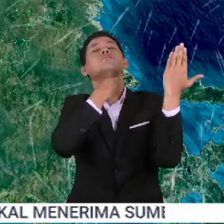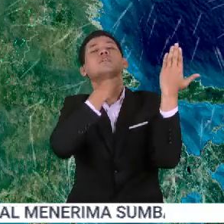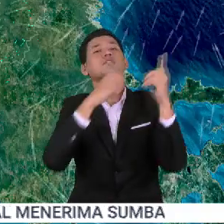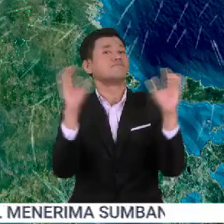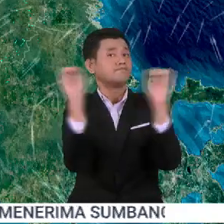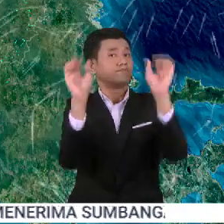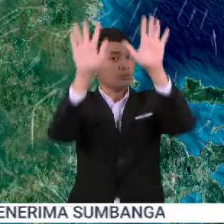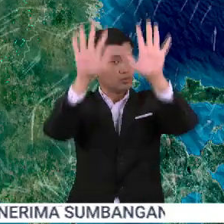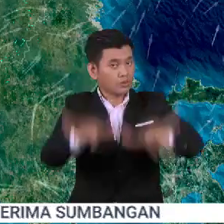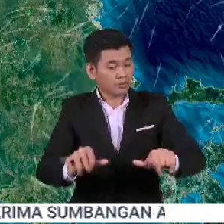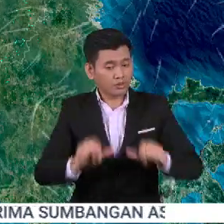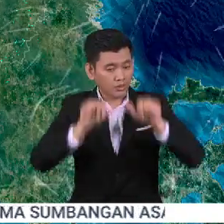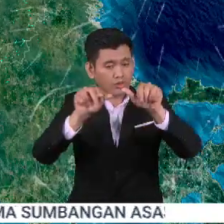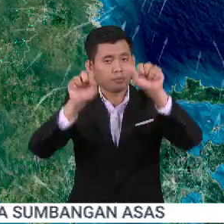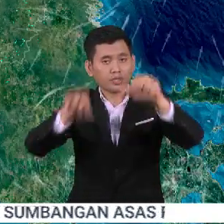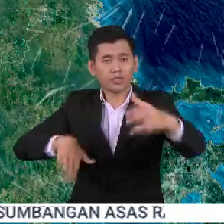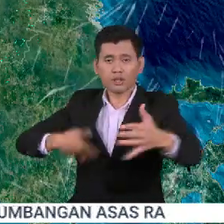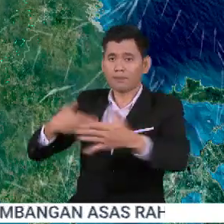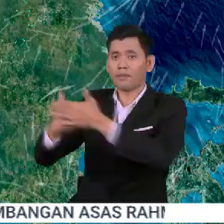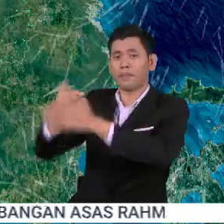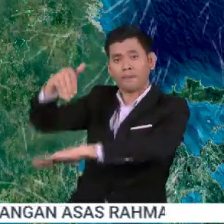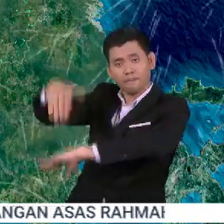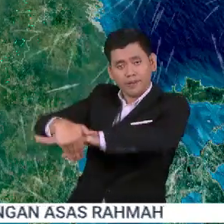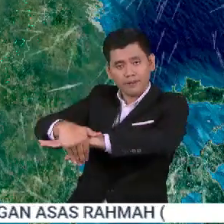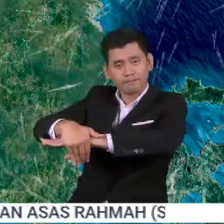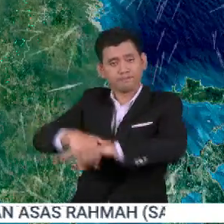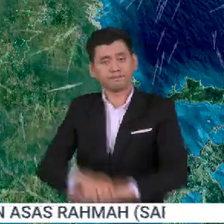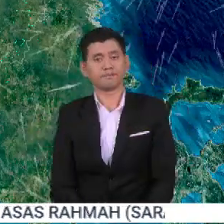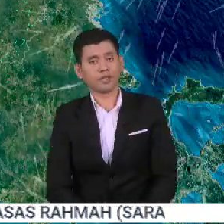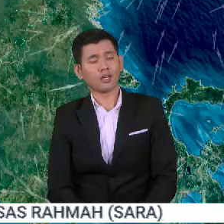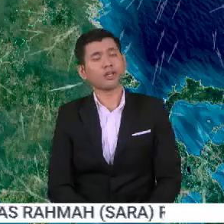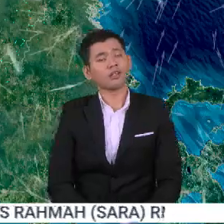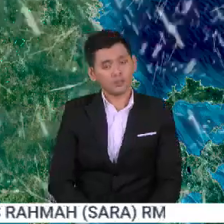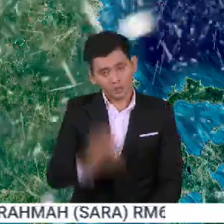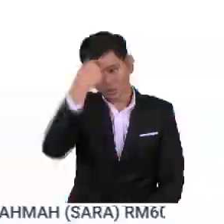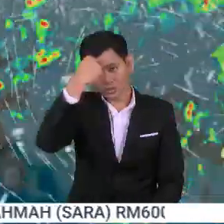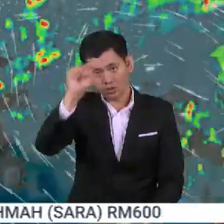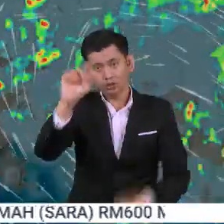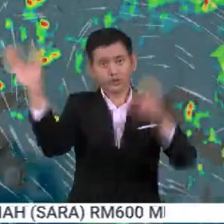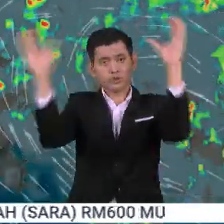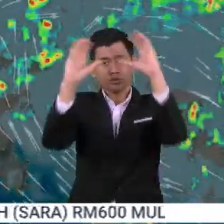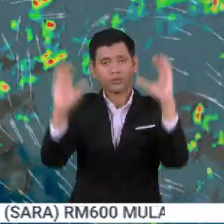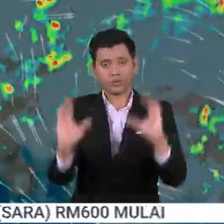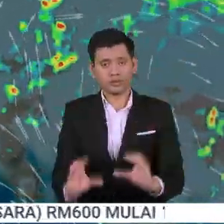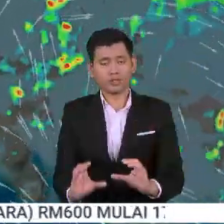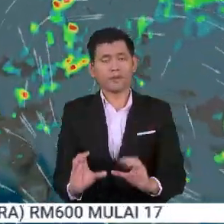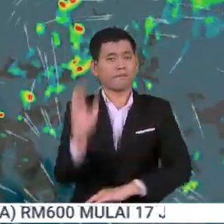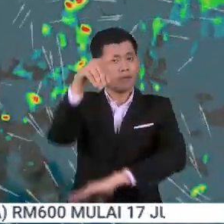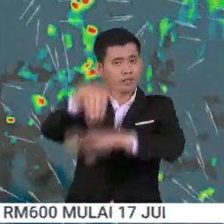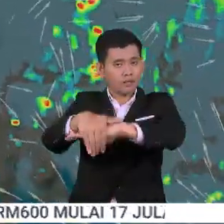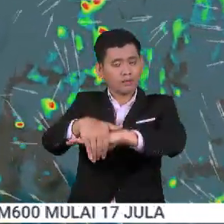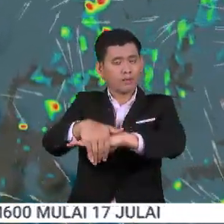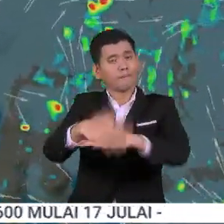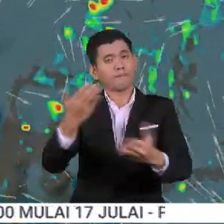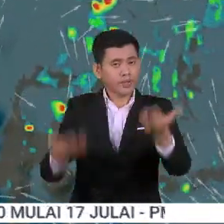hujan ini boleh berterusan sehingga ke malam nanti. Manakala untuk ramalan cuaca pada malam nanti pula, Met